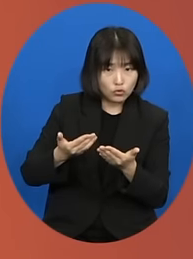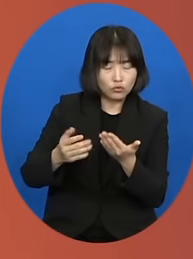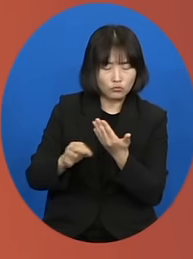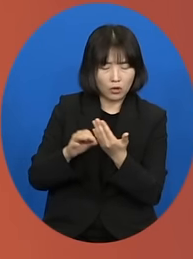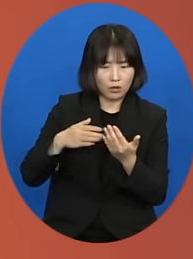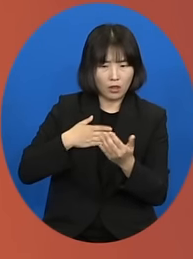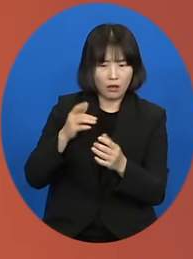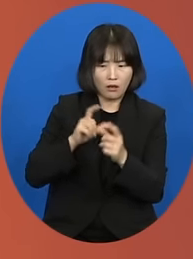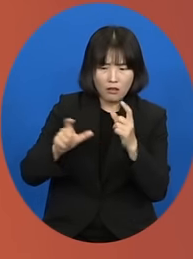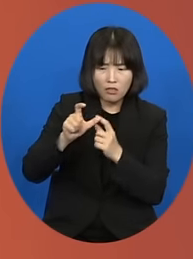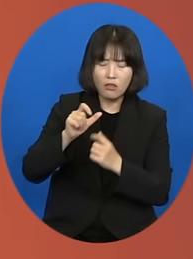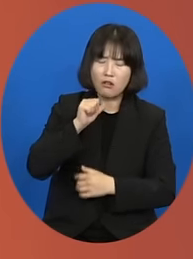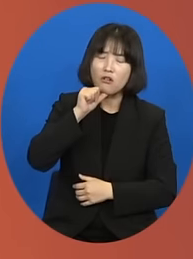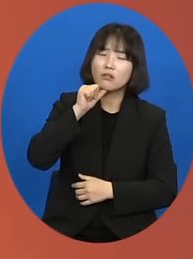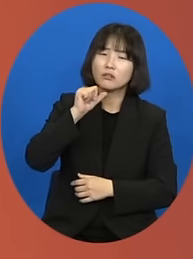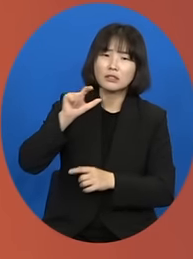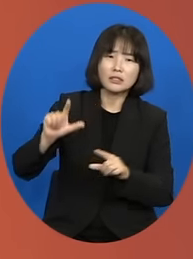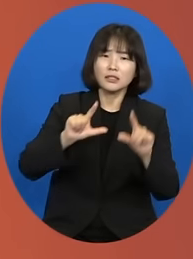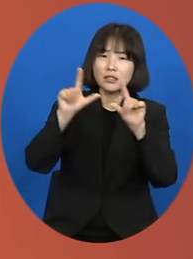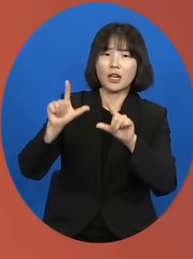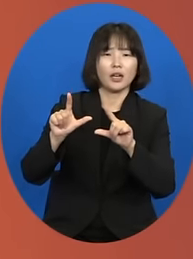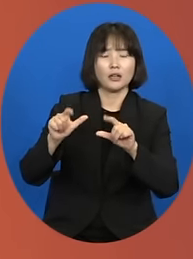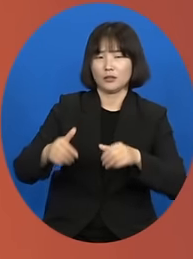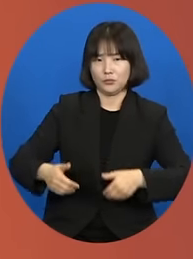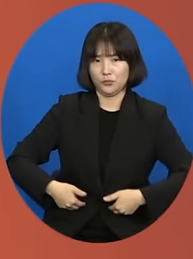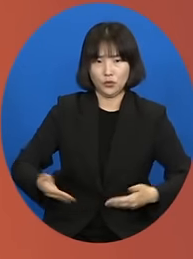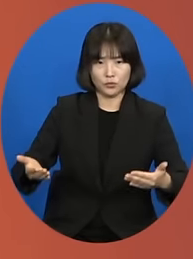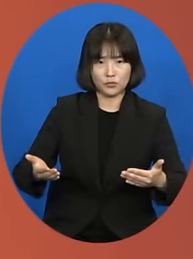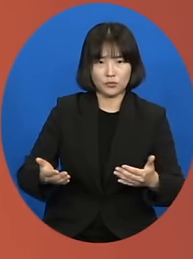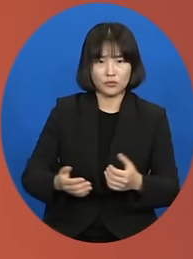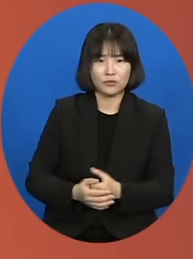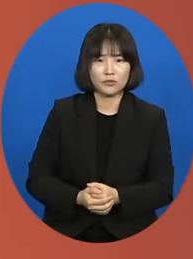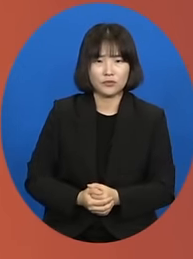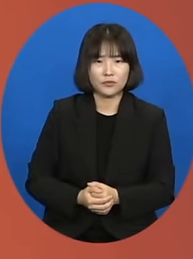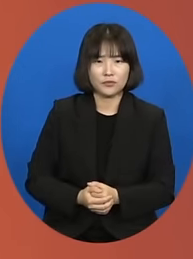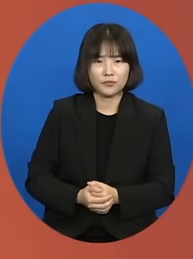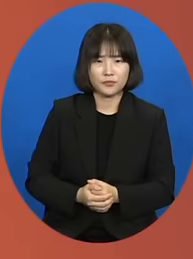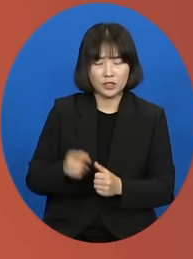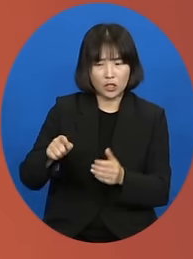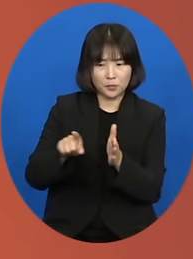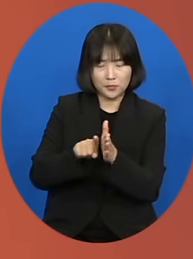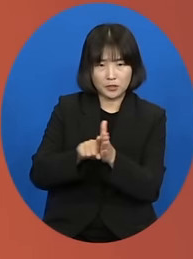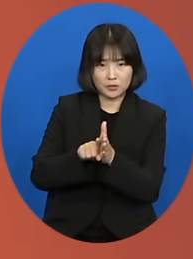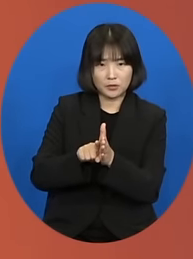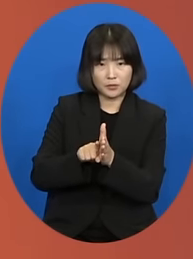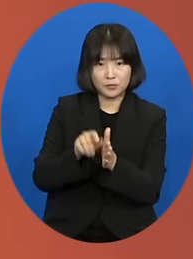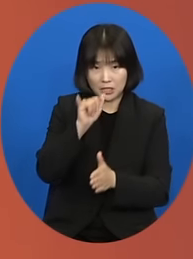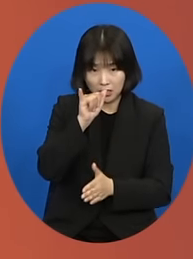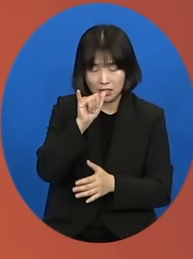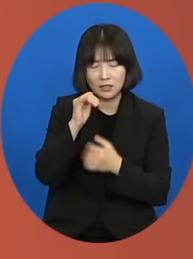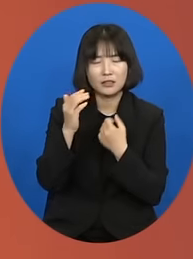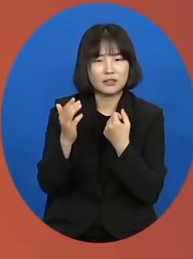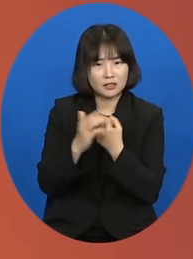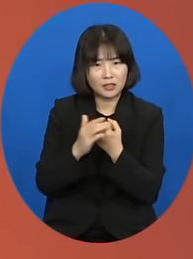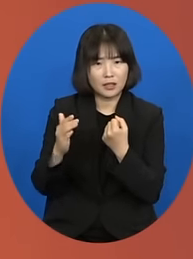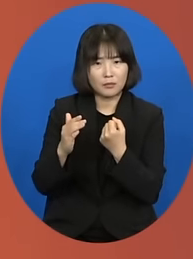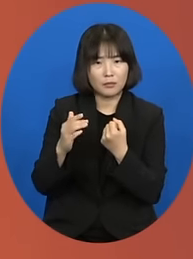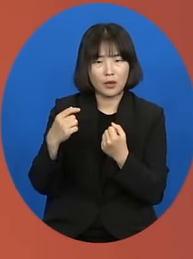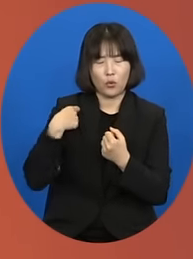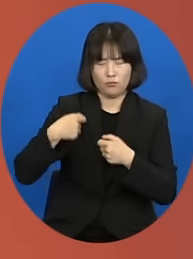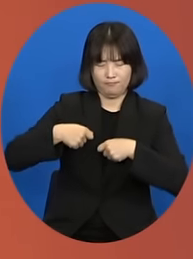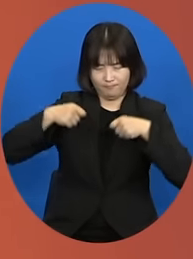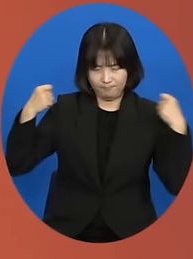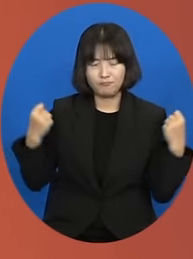거지로 살 이유가 없지 않는가. 그가 만약 그의 마음 가운데 이런 믿음이 없었다면 그는 그 옷을 벗어던질 수